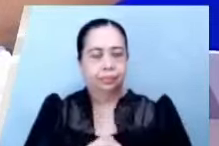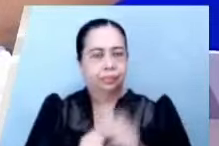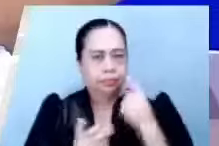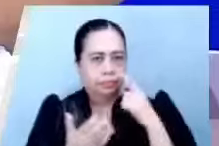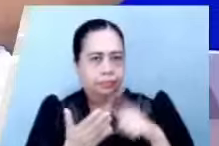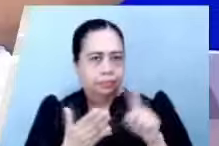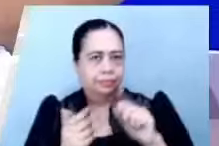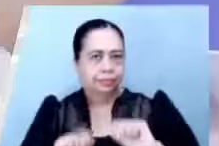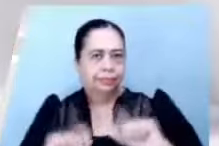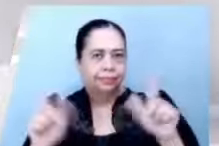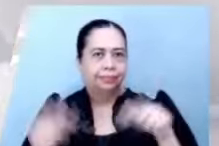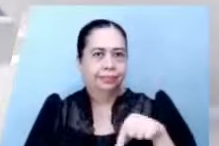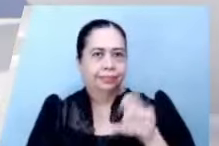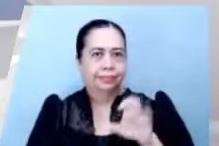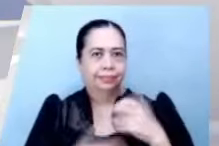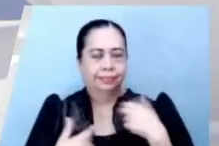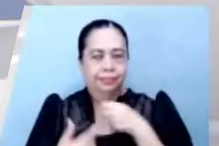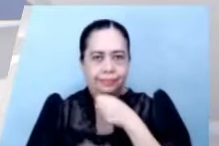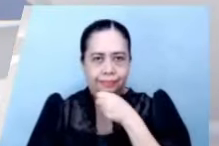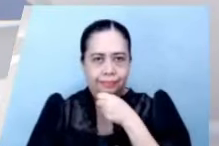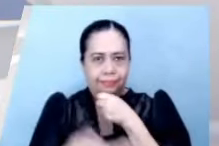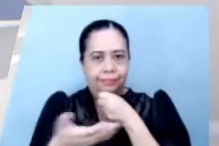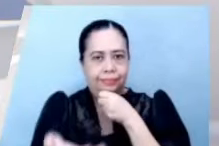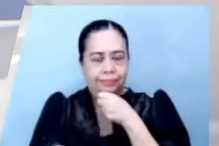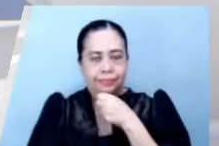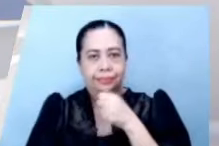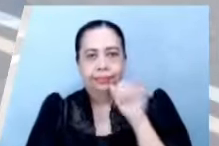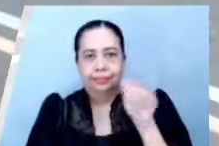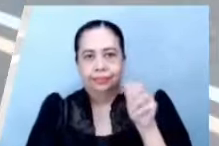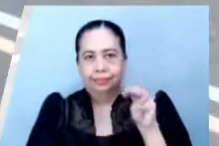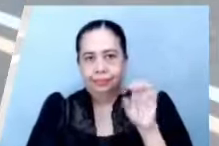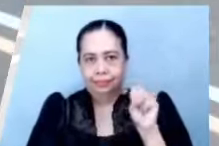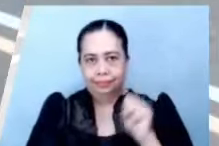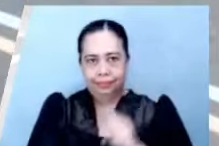Quezon City. May unang balita si James Agustin. James?